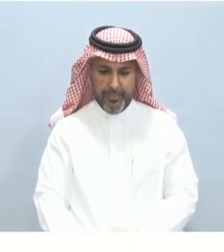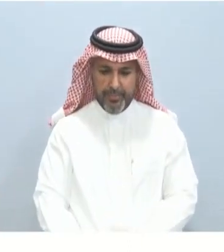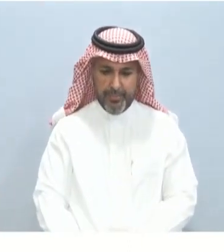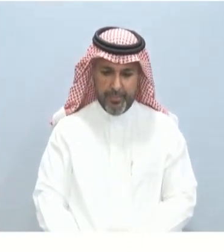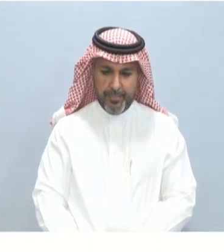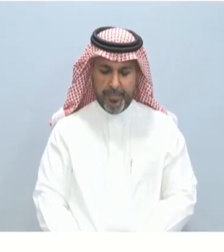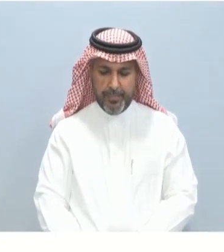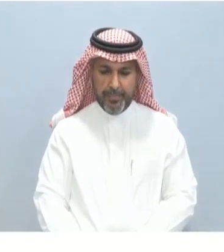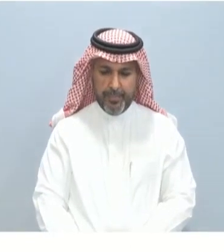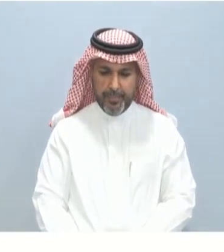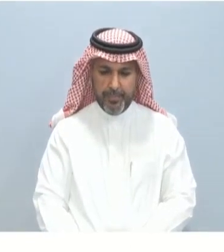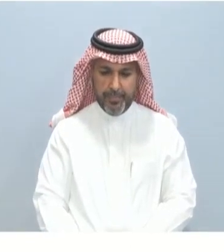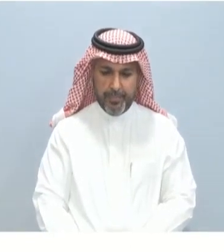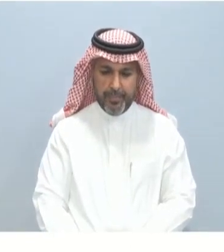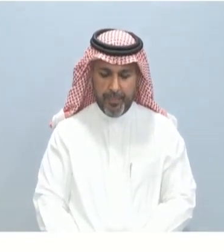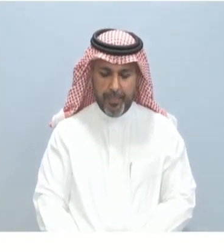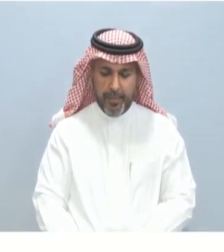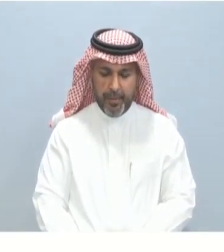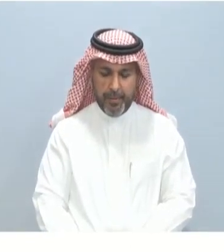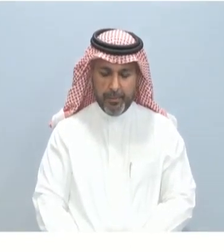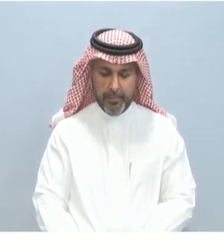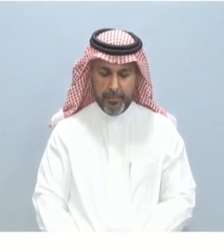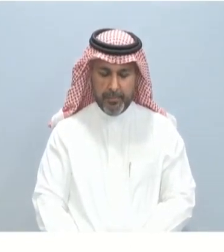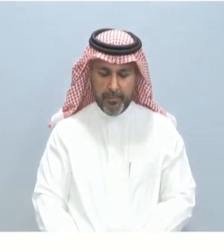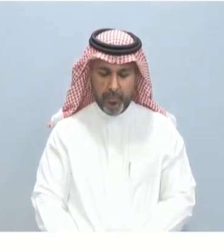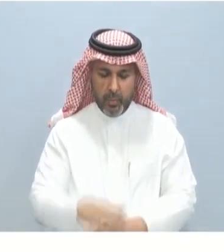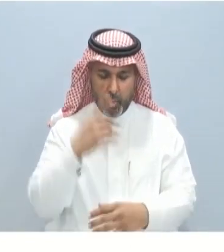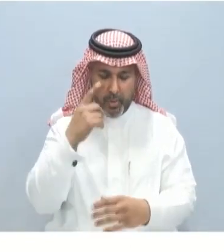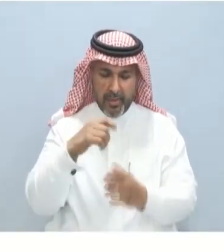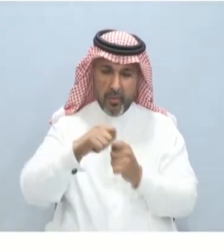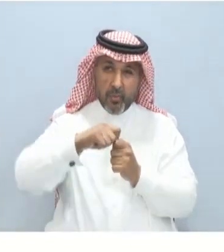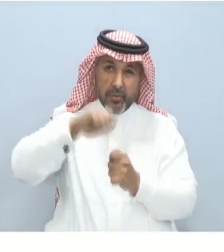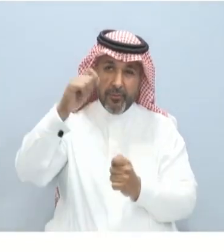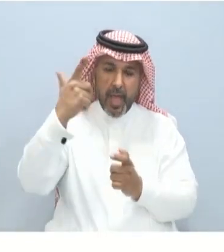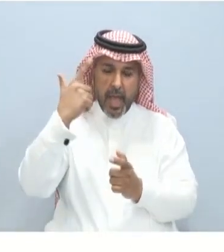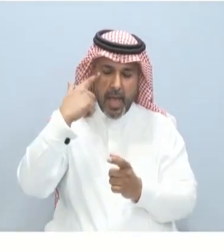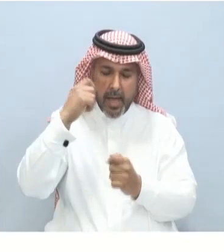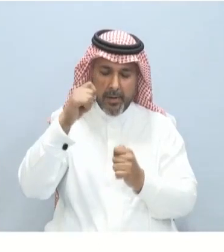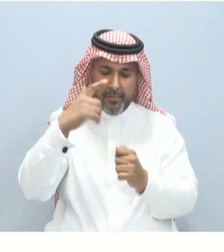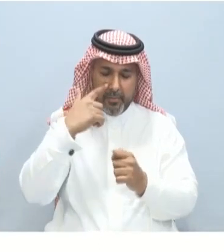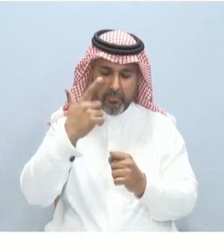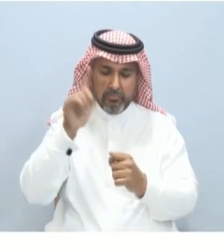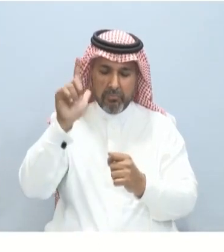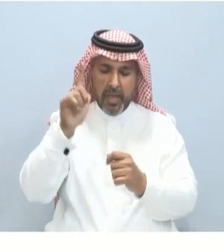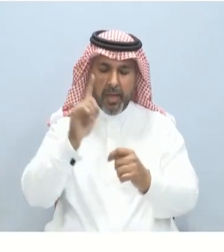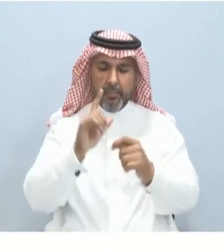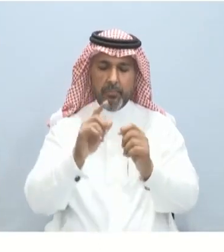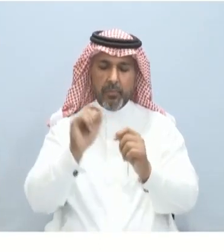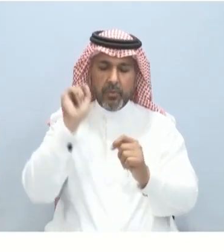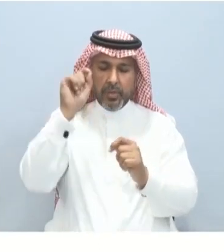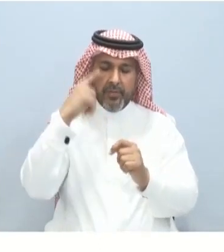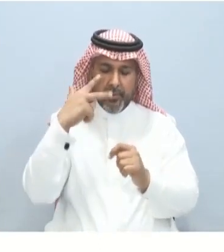الذي يحتاجه الجسم حتى يصل الى الارض اذا سقط من ارتفاع ابتدائي وليكن لام اس صفر